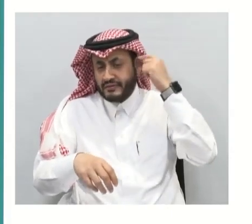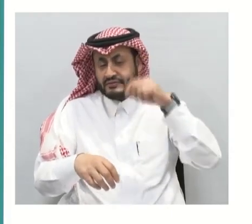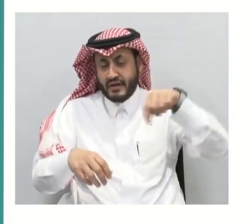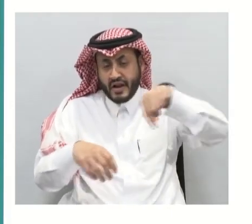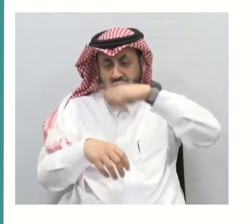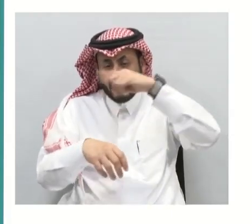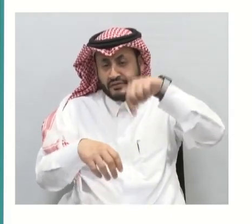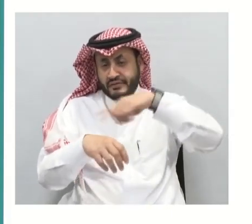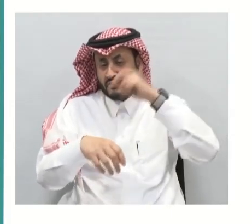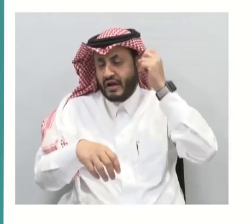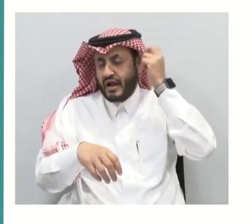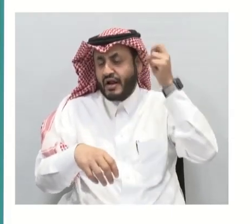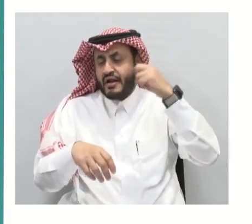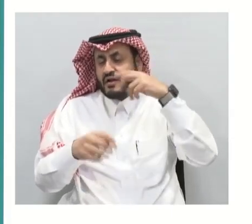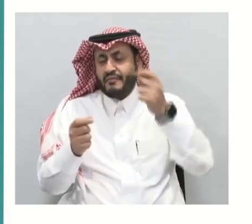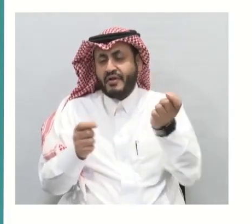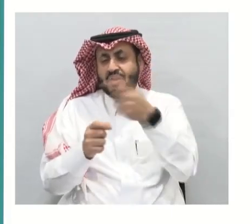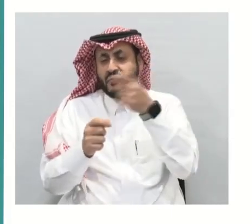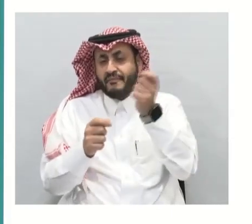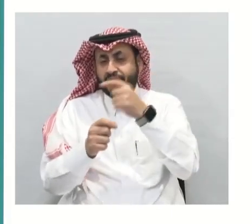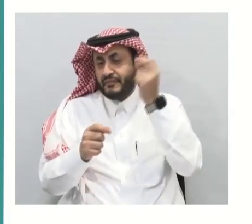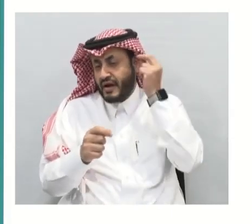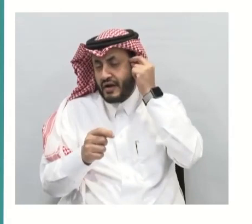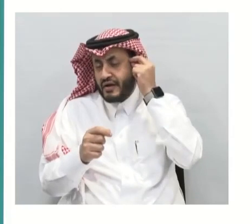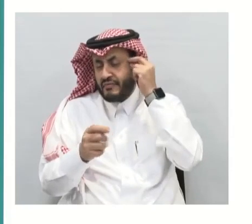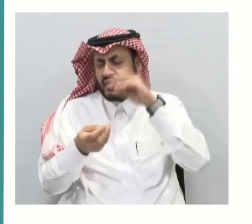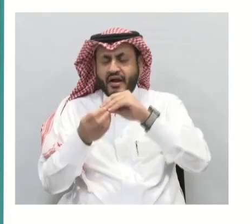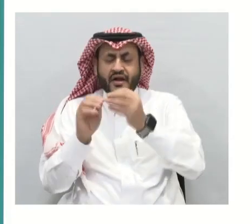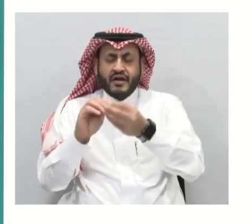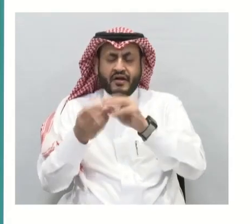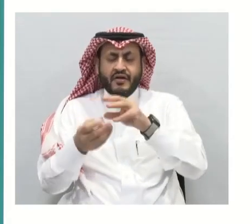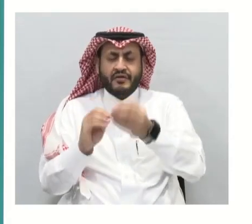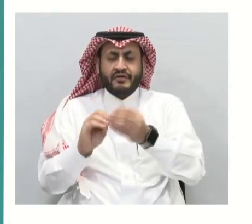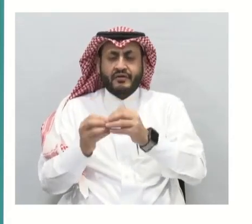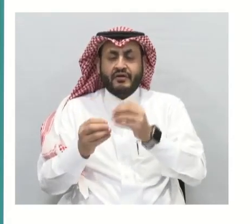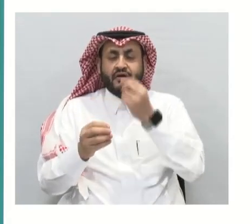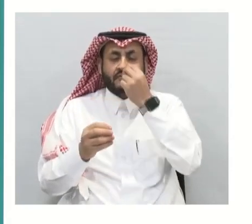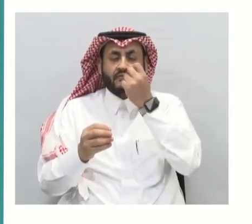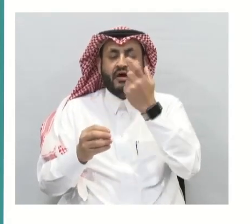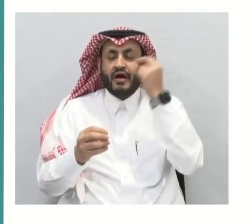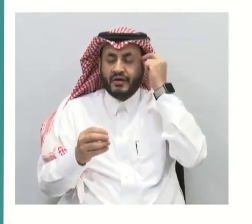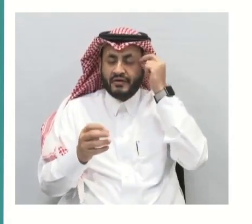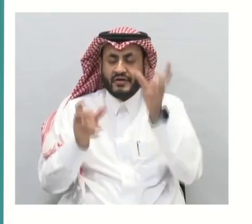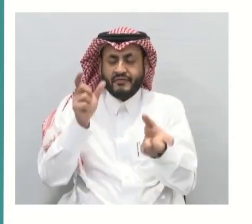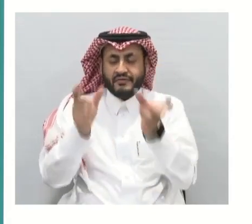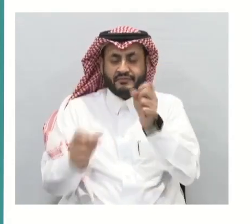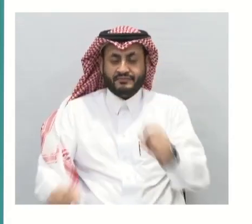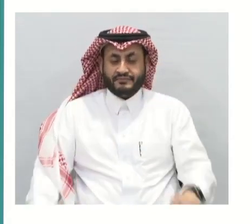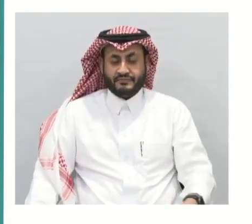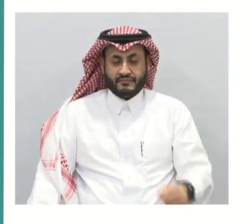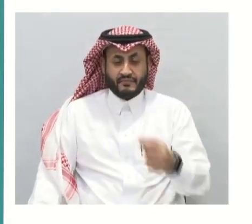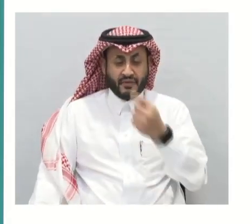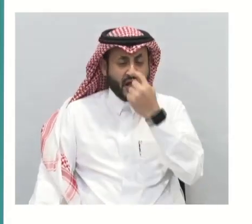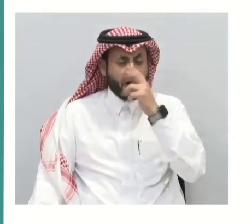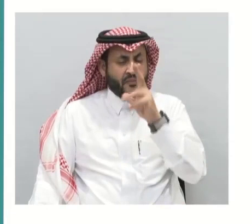الدماغ سيال عصبي ينتقل الى الدماغ ويفسر هذه الرائحه اذا ماذا يوجد في الانف